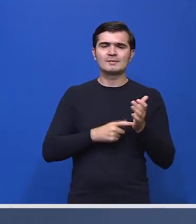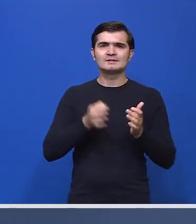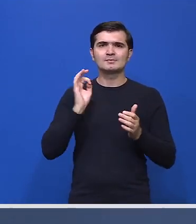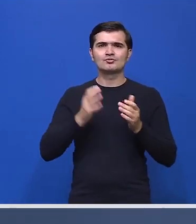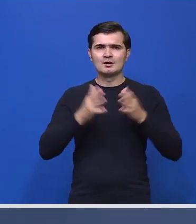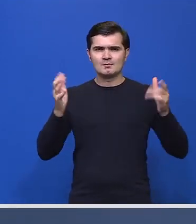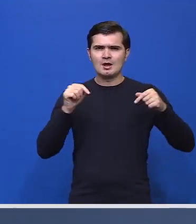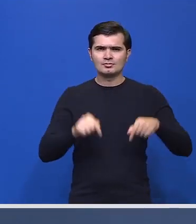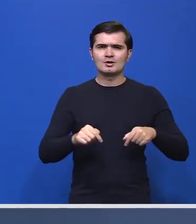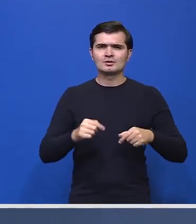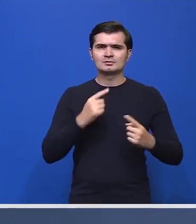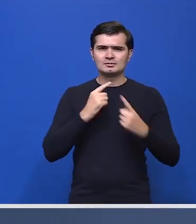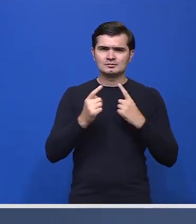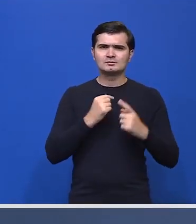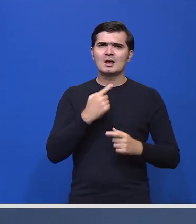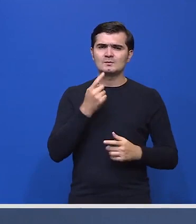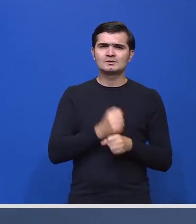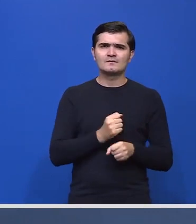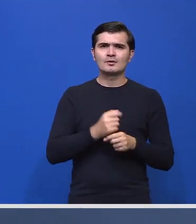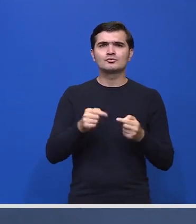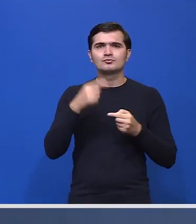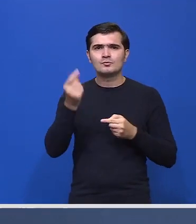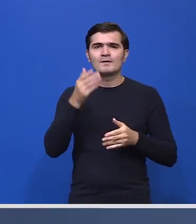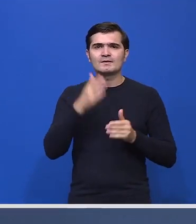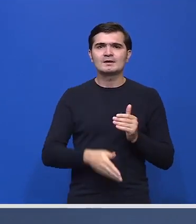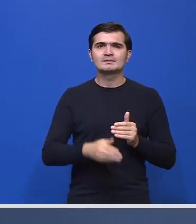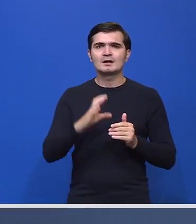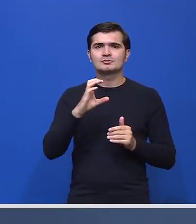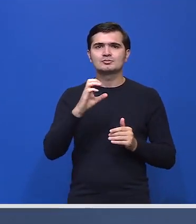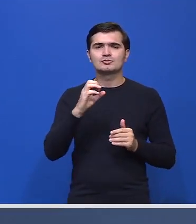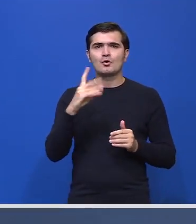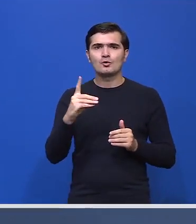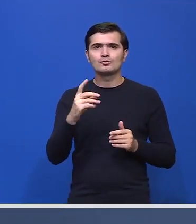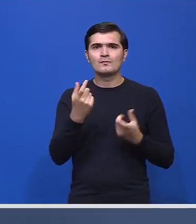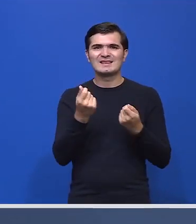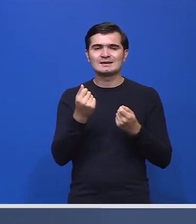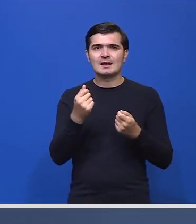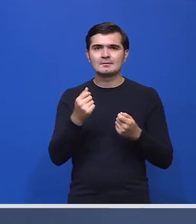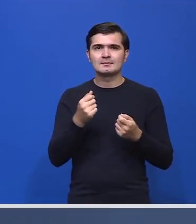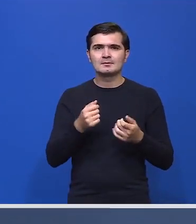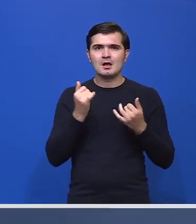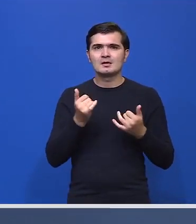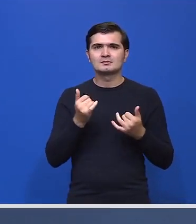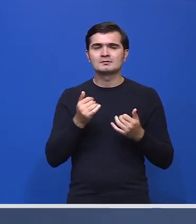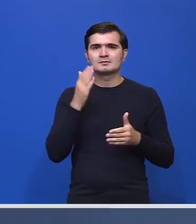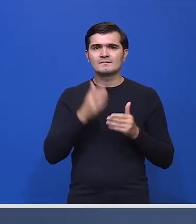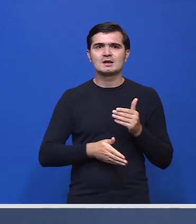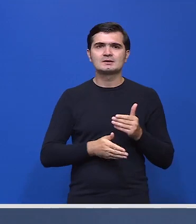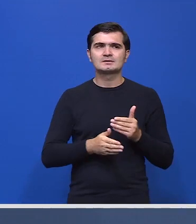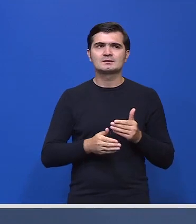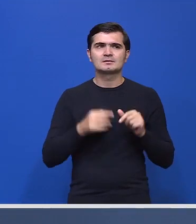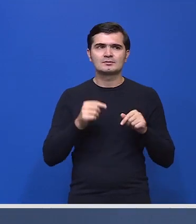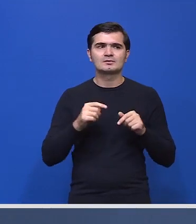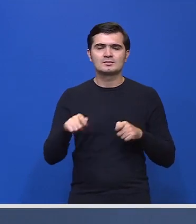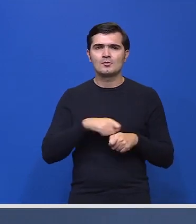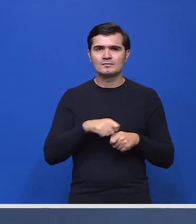ca această discuție să fie făcută după finalizarea codului fiscal, modificării codului fiscal. Iată, astăzi s-a finalizat